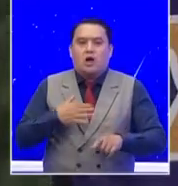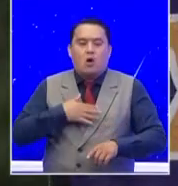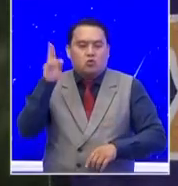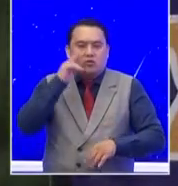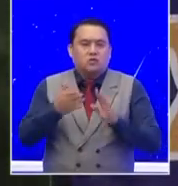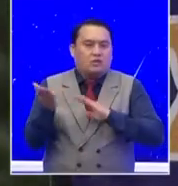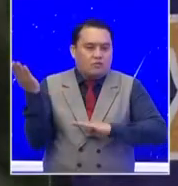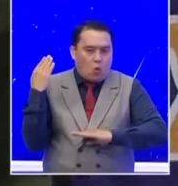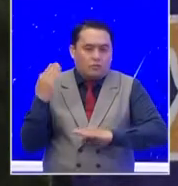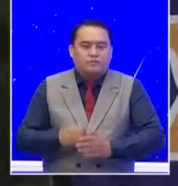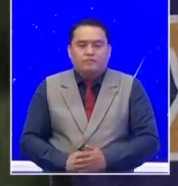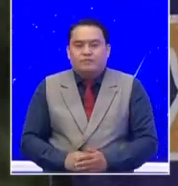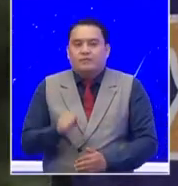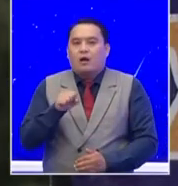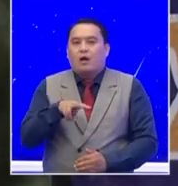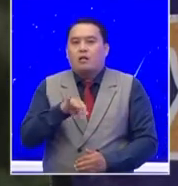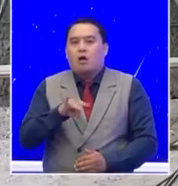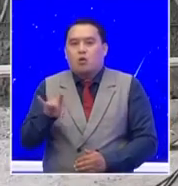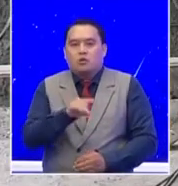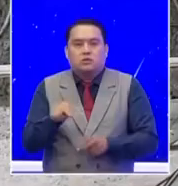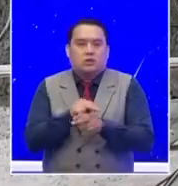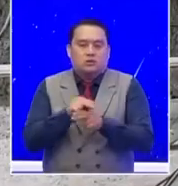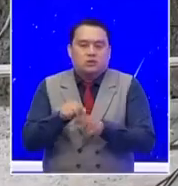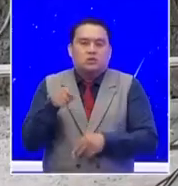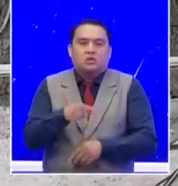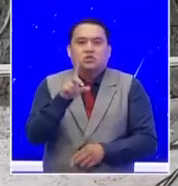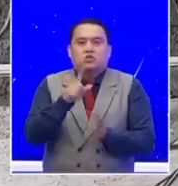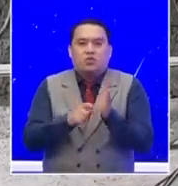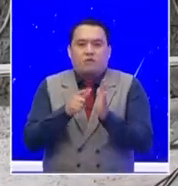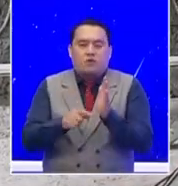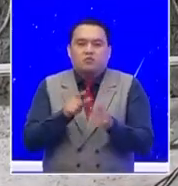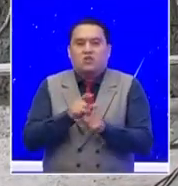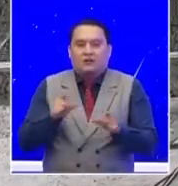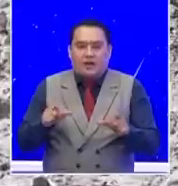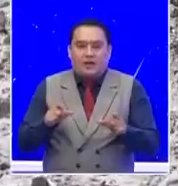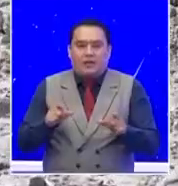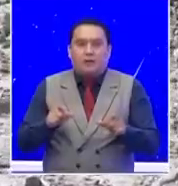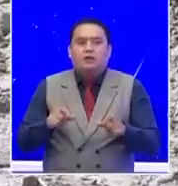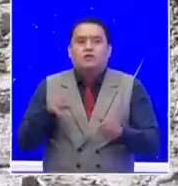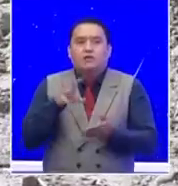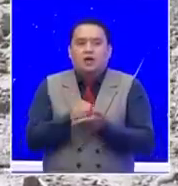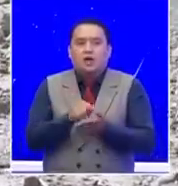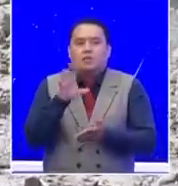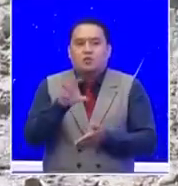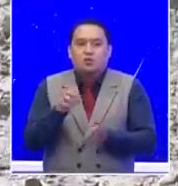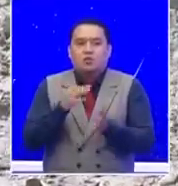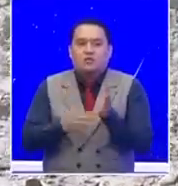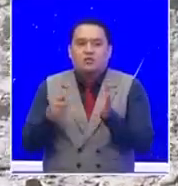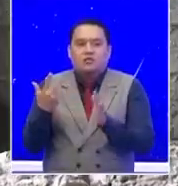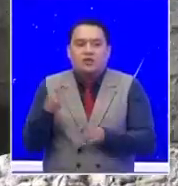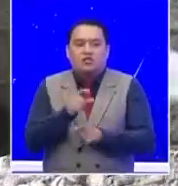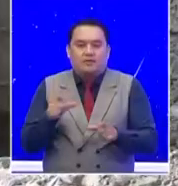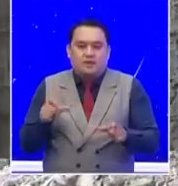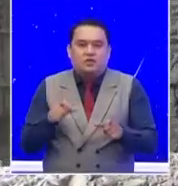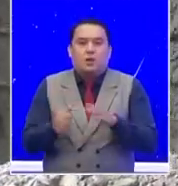за текущий год вала кольском районе будет трудоустроено порядка 1100 80 человек из них по дорожной карте 592 жителя